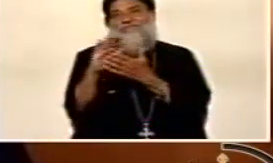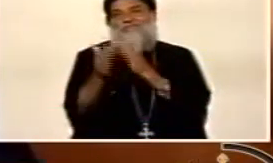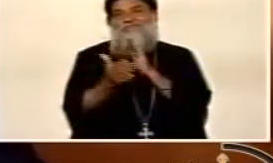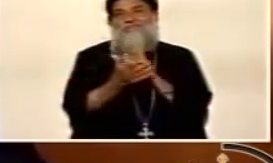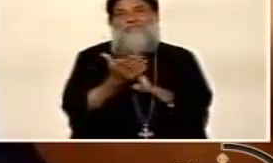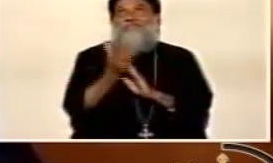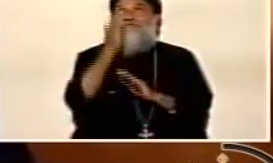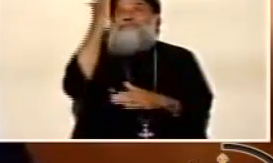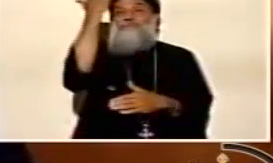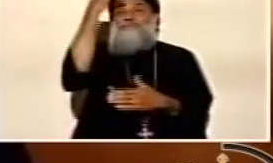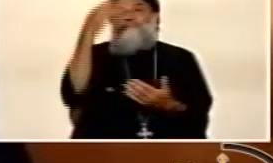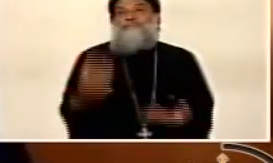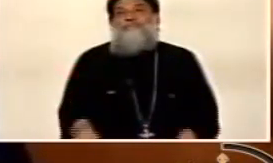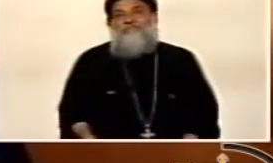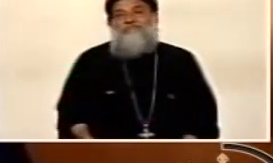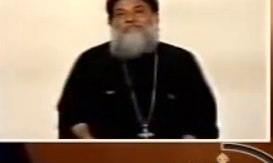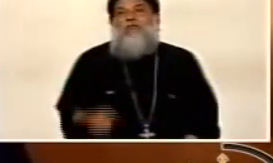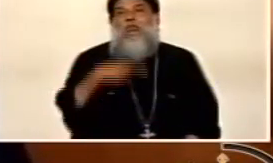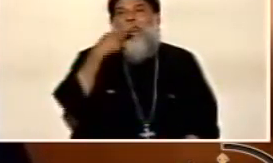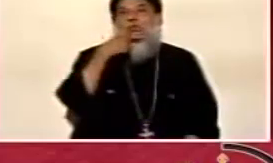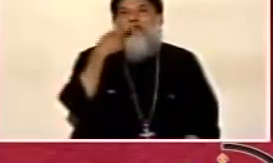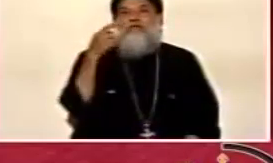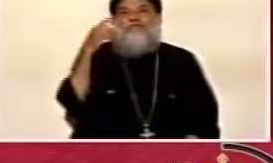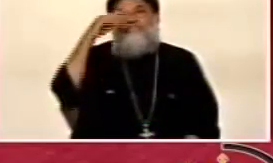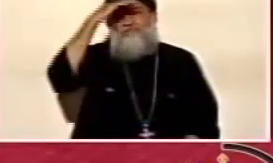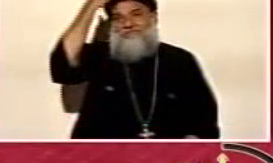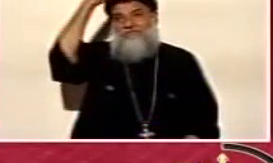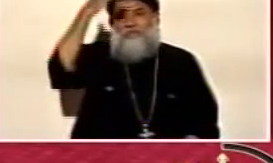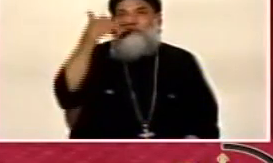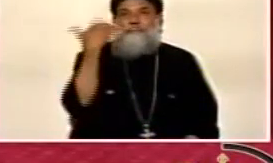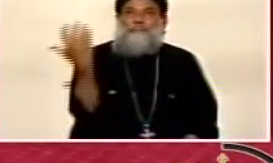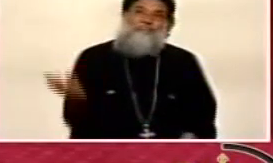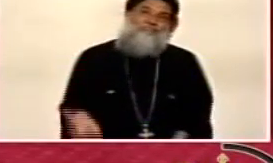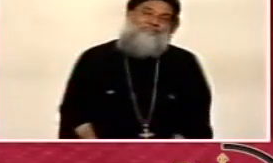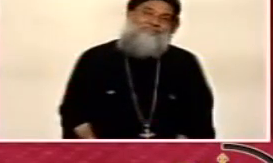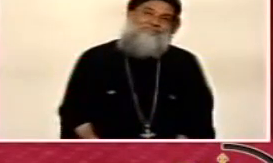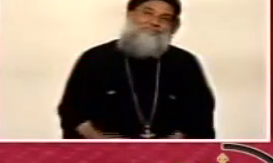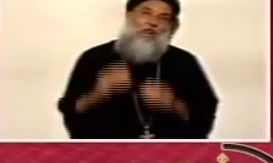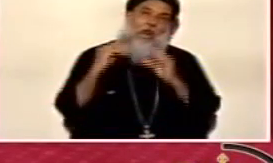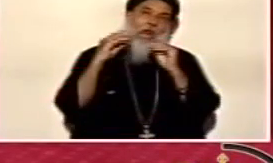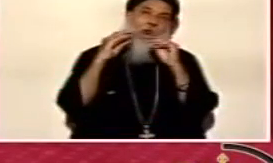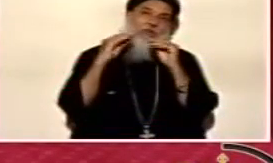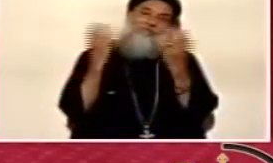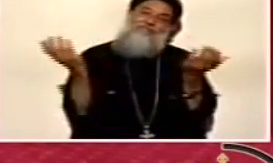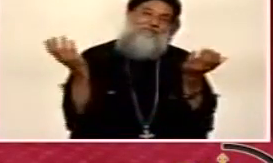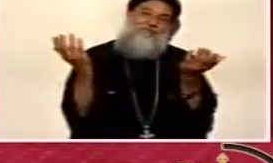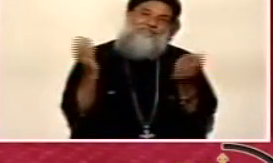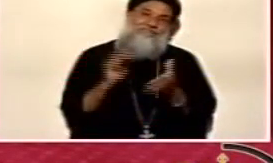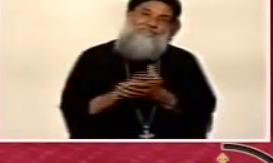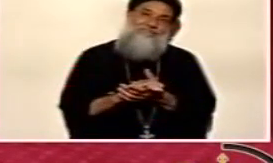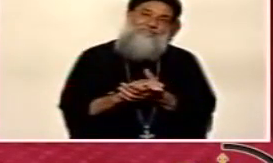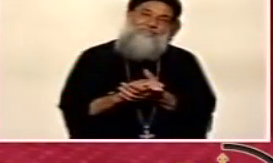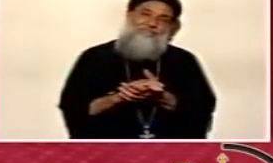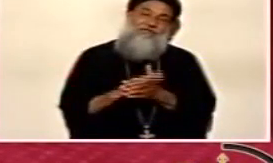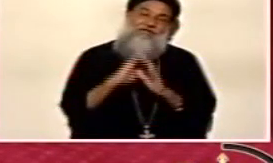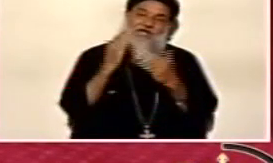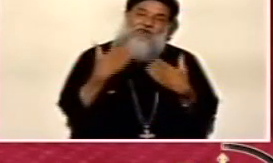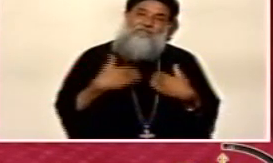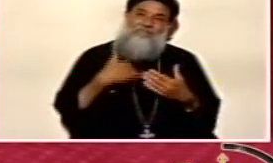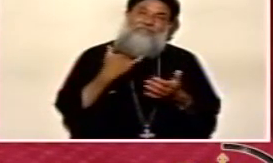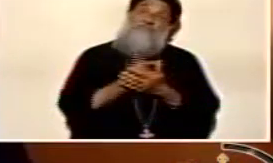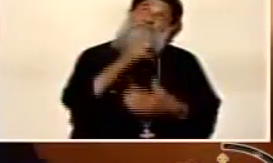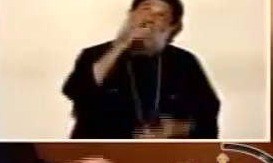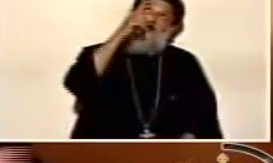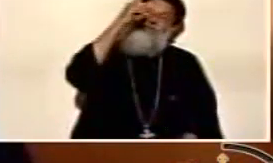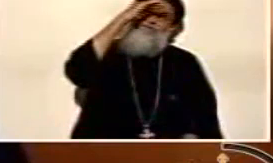وحرم من السماء يبقى ما خدش حاجة. لكن لو ما خدش حاجة وربح